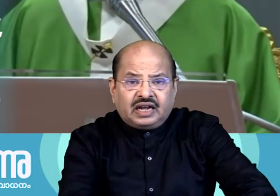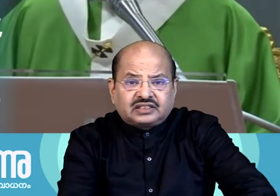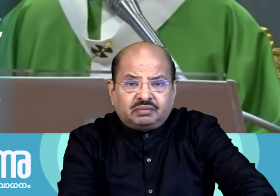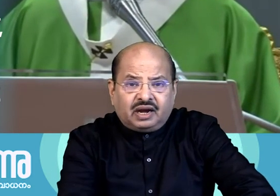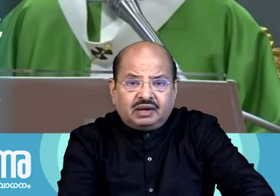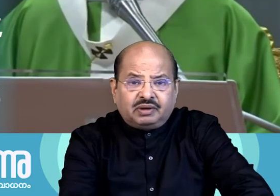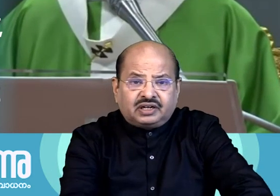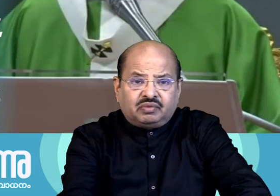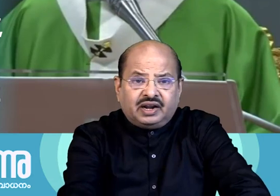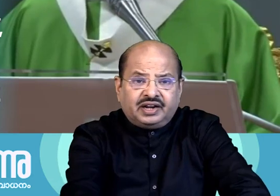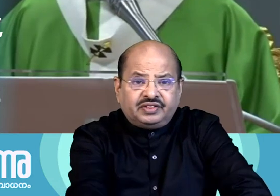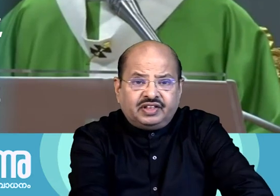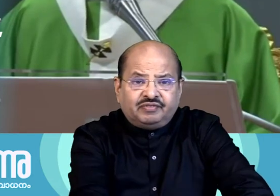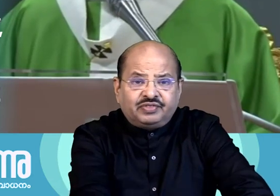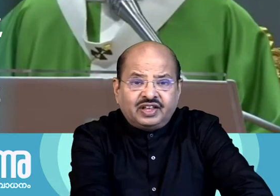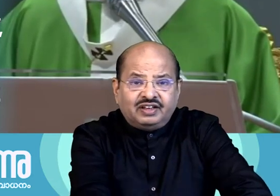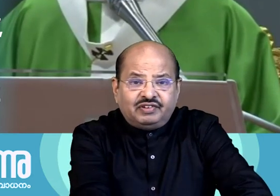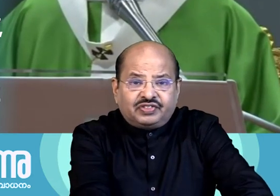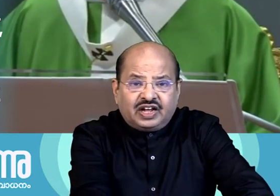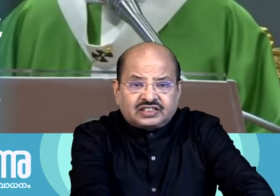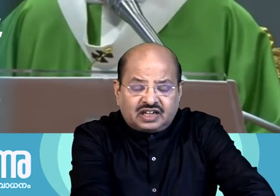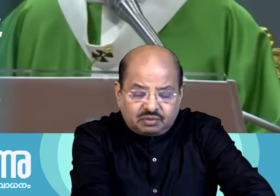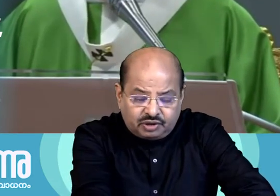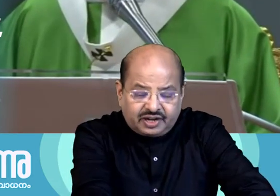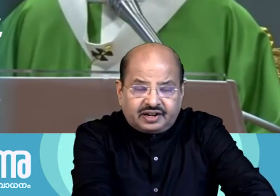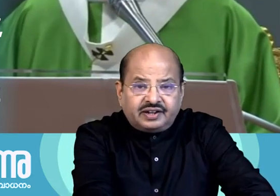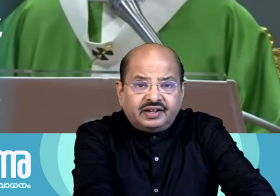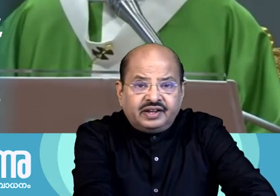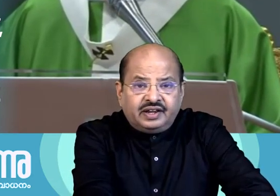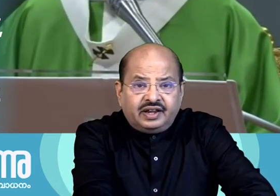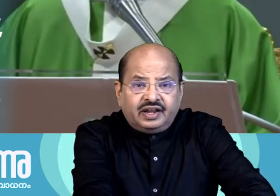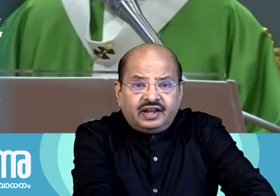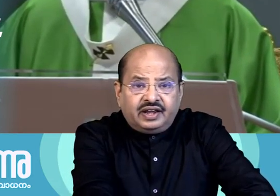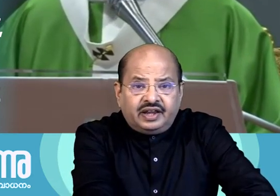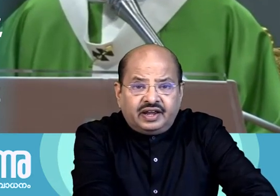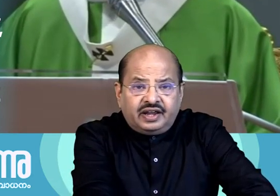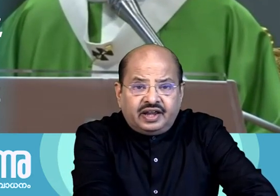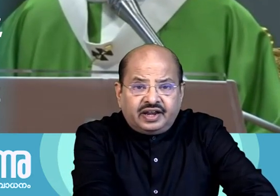പരിശോധിക്കാൻ പ്രയാസമായ മറ്റ് വളരെയധികം വ്യത്യാസങ്ങളുമുണ്ട്.